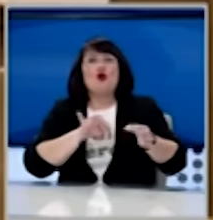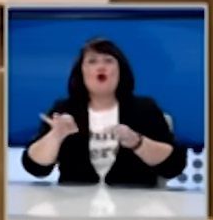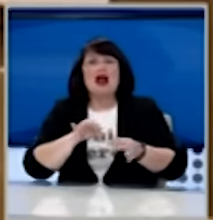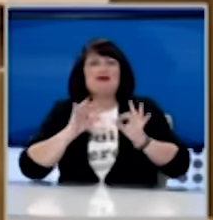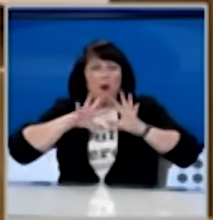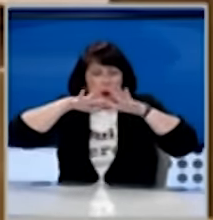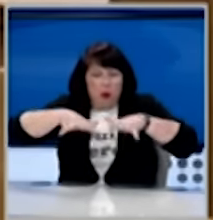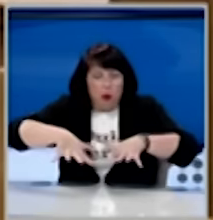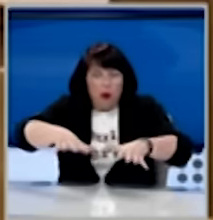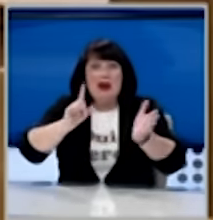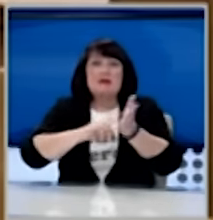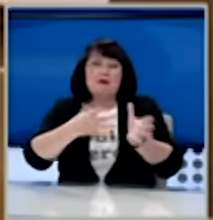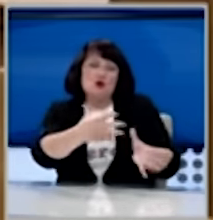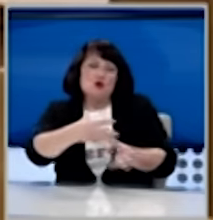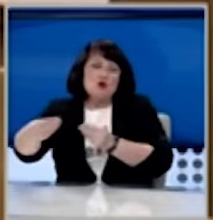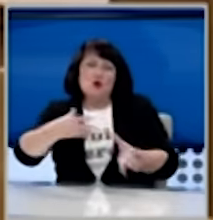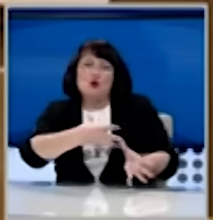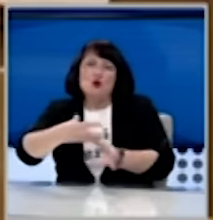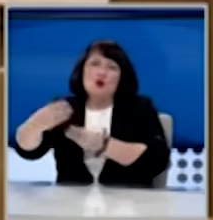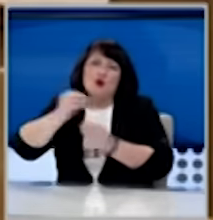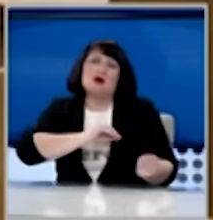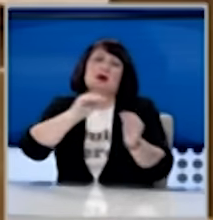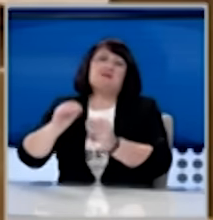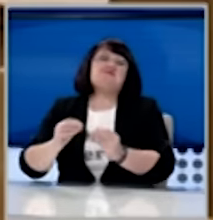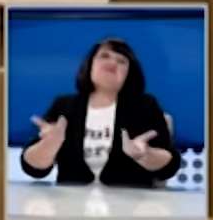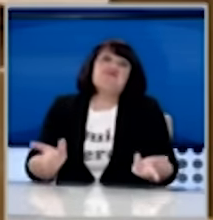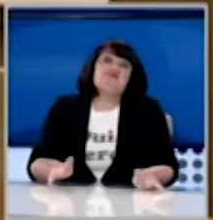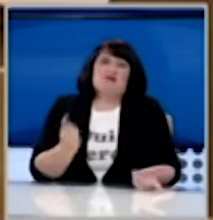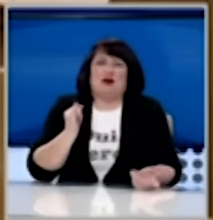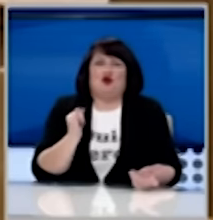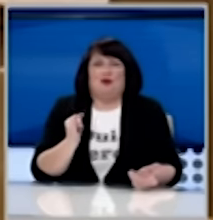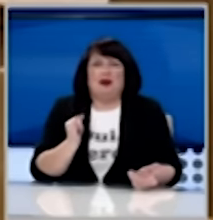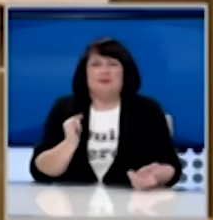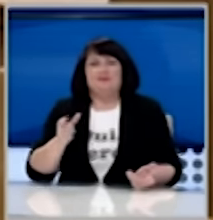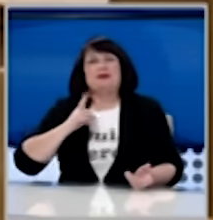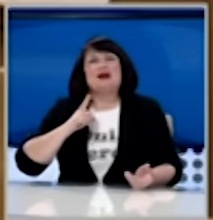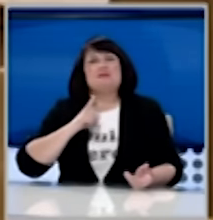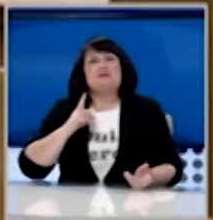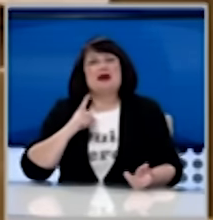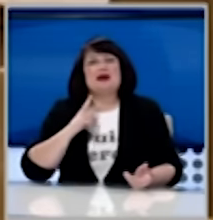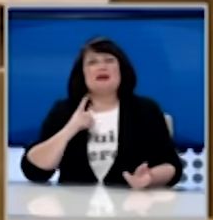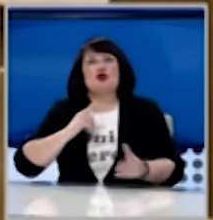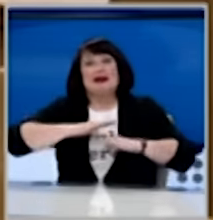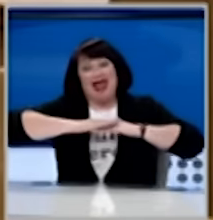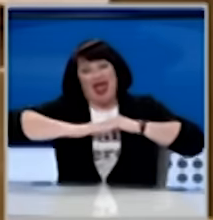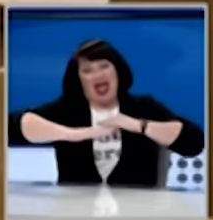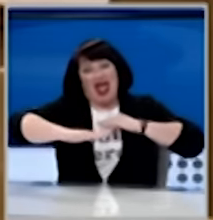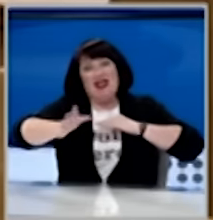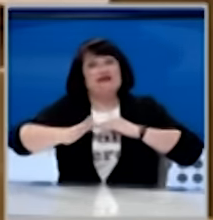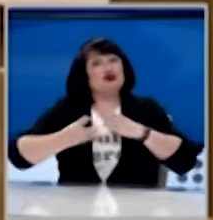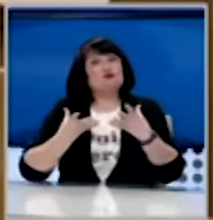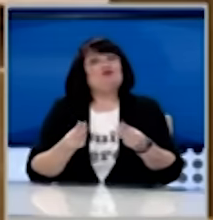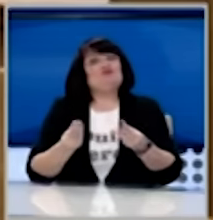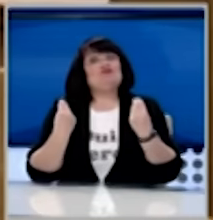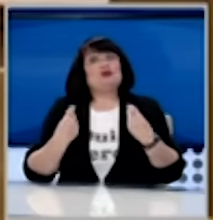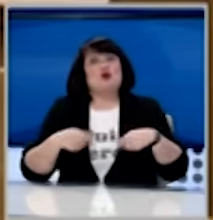είναι πλημμυρισμένα εκτιμήσεις κάνουν λόγο για μείωση της γονιμότητας του εδάφους που θα